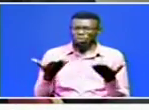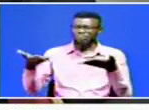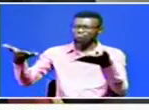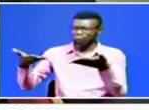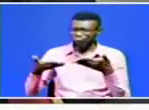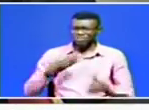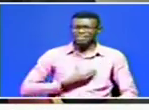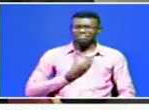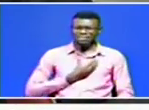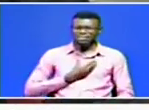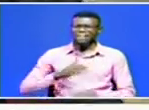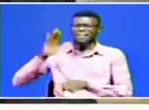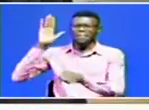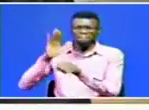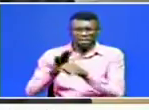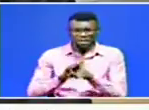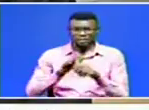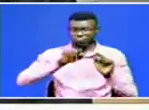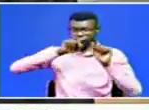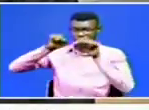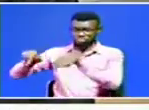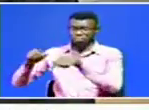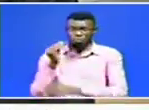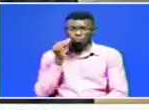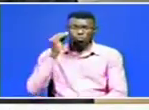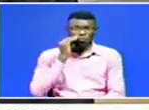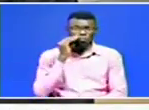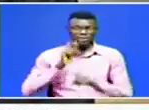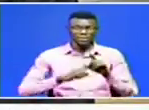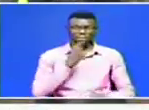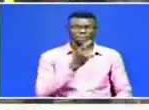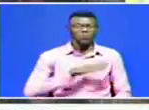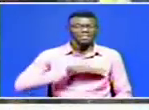waombolezaji wanaoendelea kumiminika nyumbani humo kufuatia msiba huo.